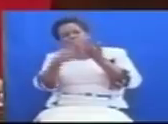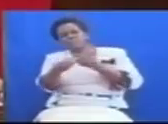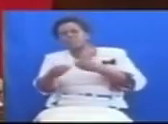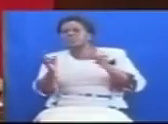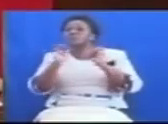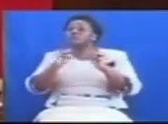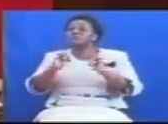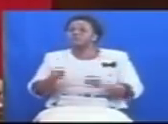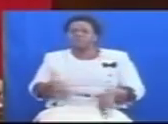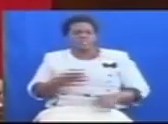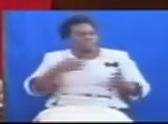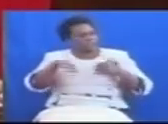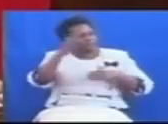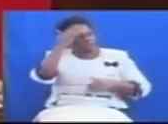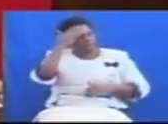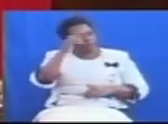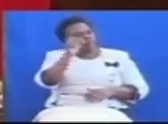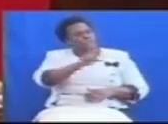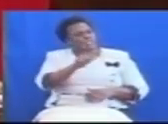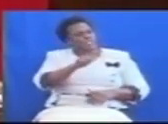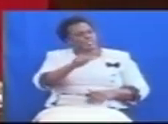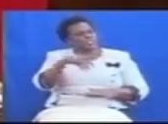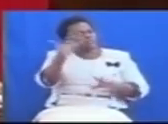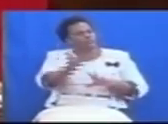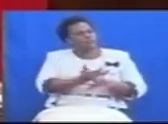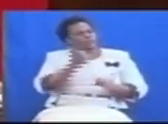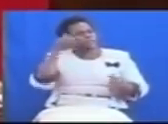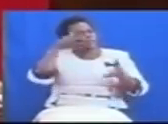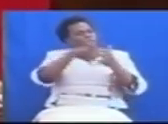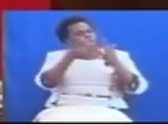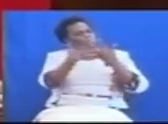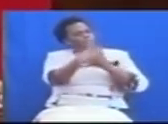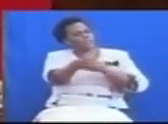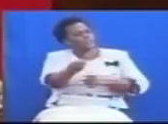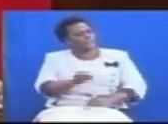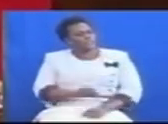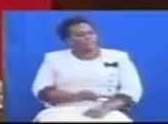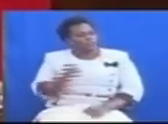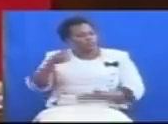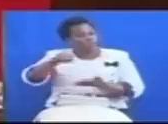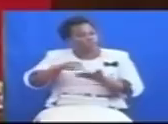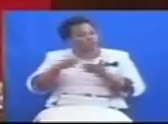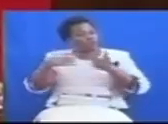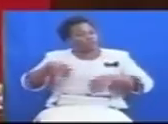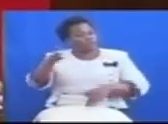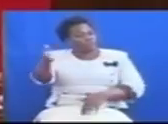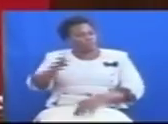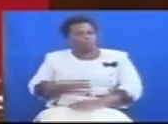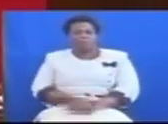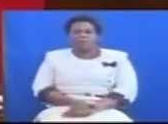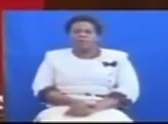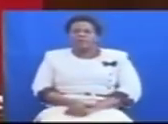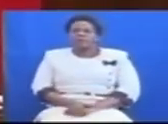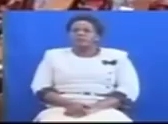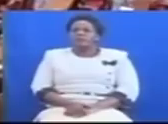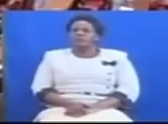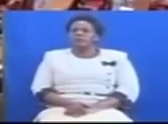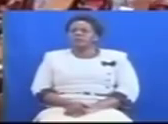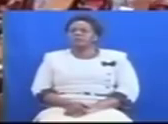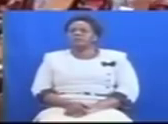lini serikali itatuletea mashine ya X-ray katika kituo cha afya cha Kaloleni katika jiji la Arusha?